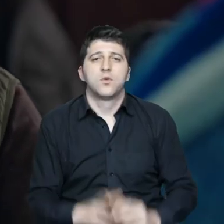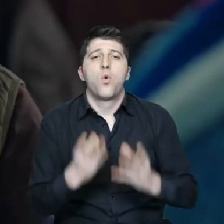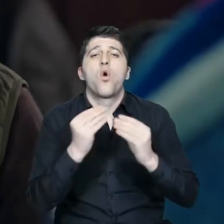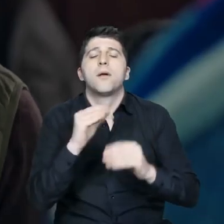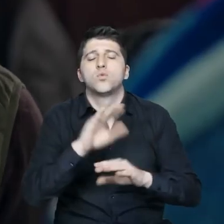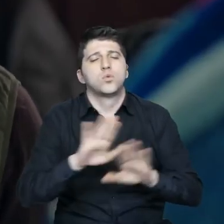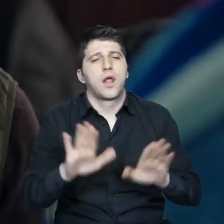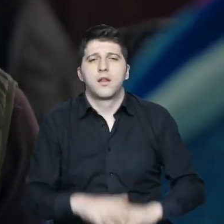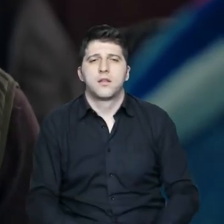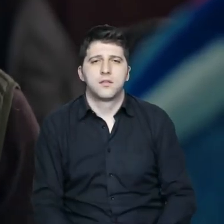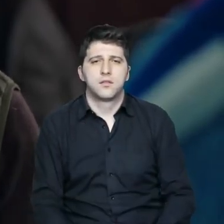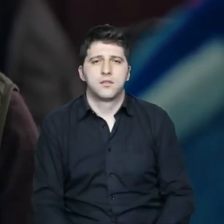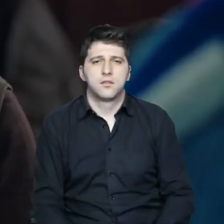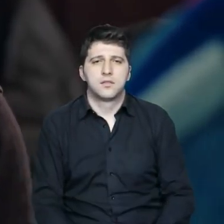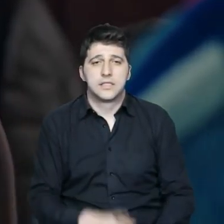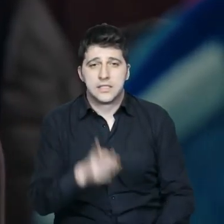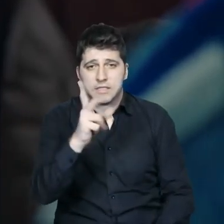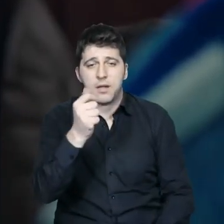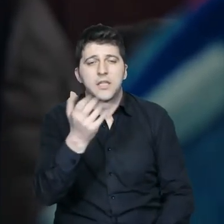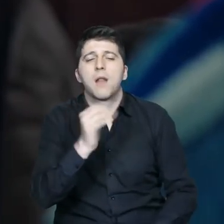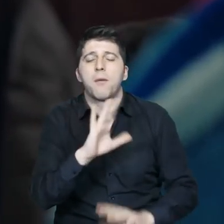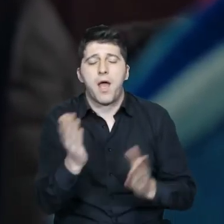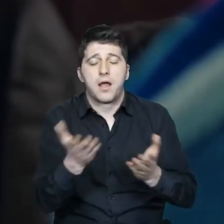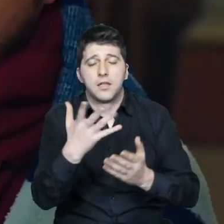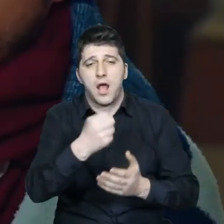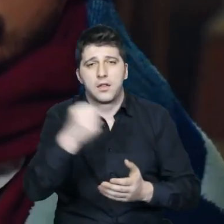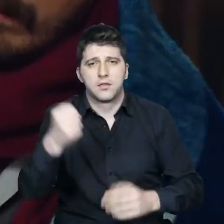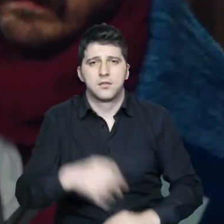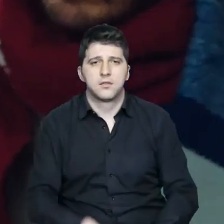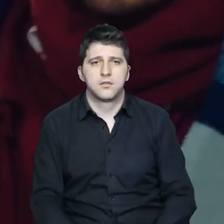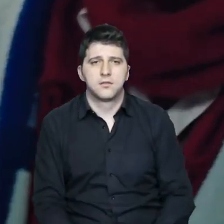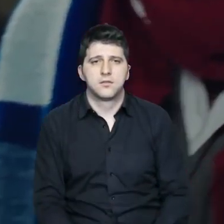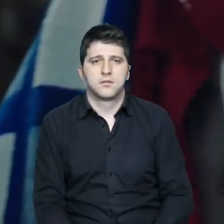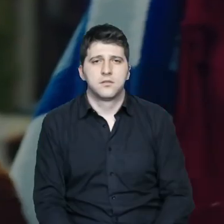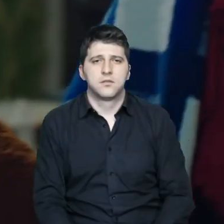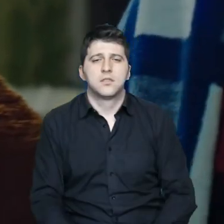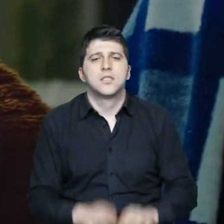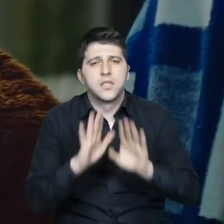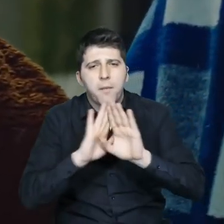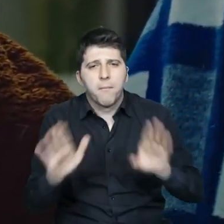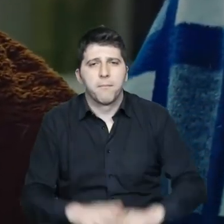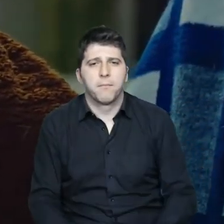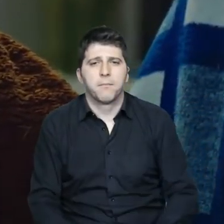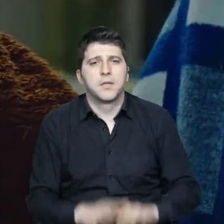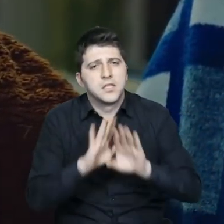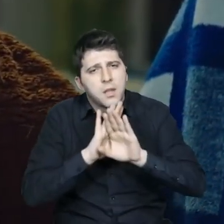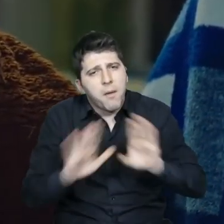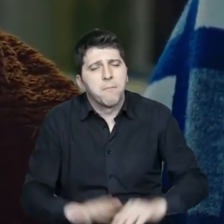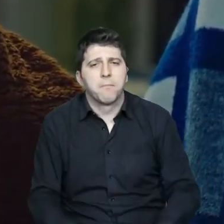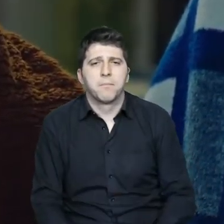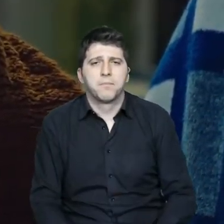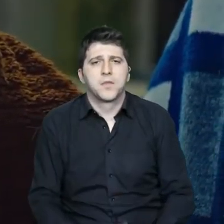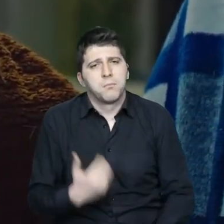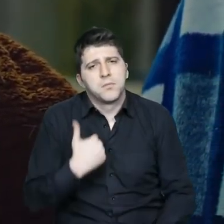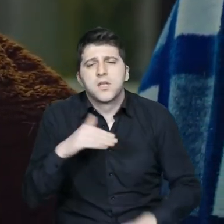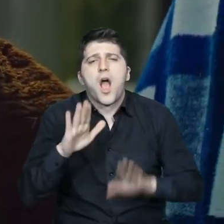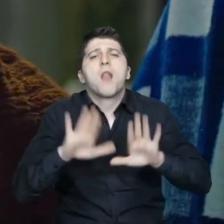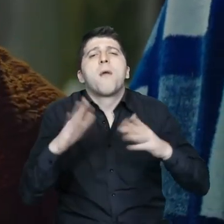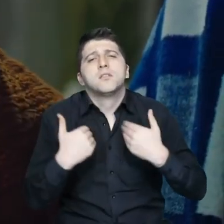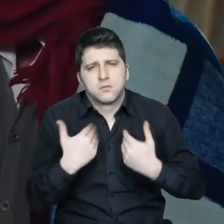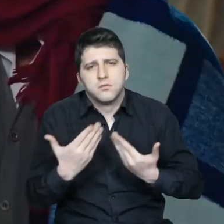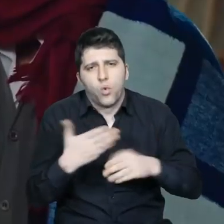Olmaz çocuklar. Sizin paranızı alamam hadi. Alın şunu. Tamam. Tamam o zaman. Biz de burada